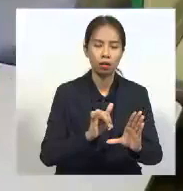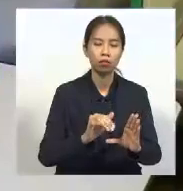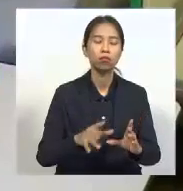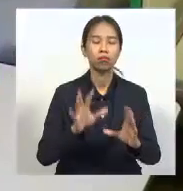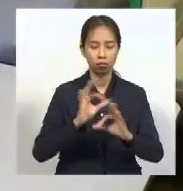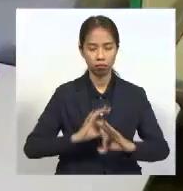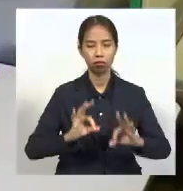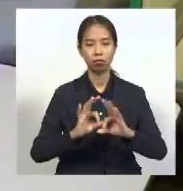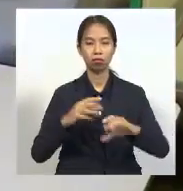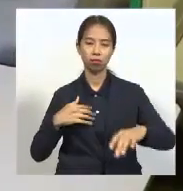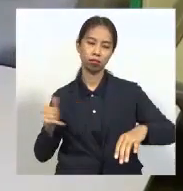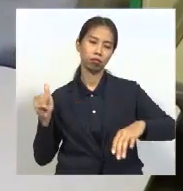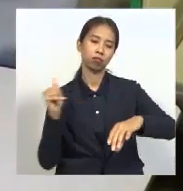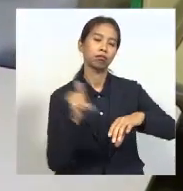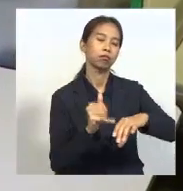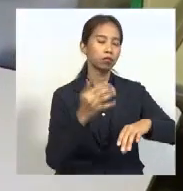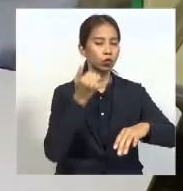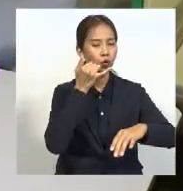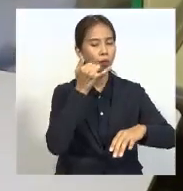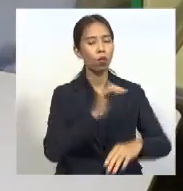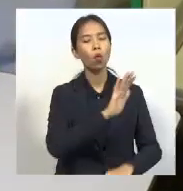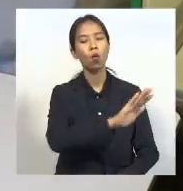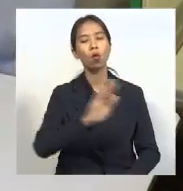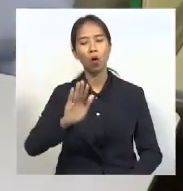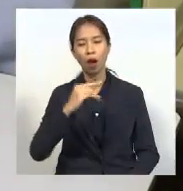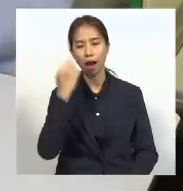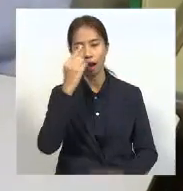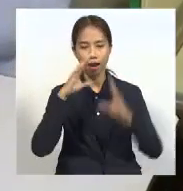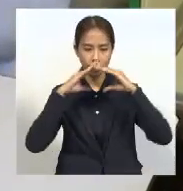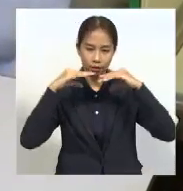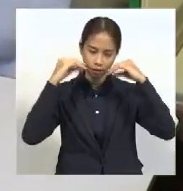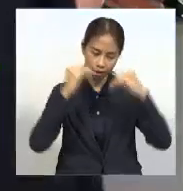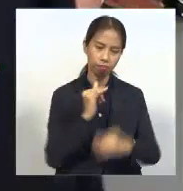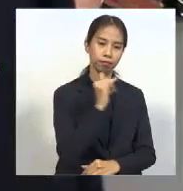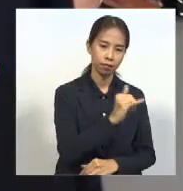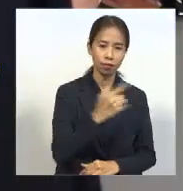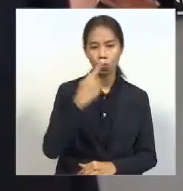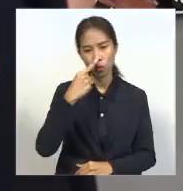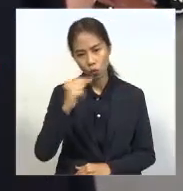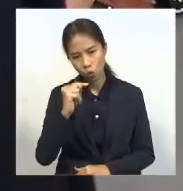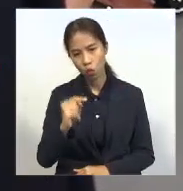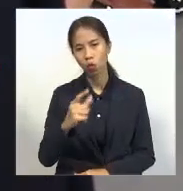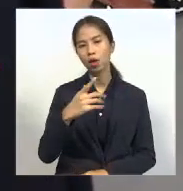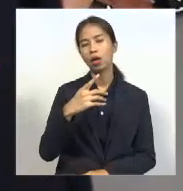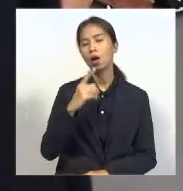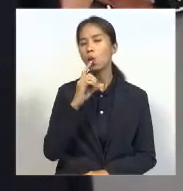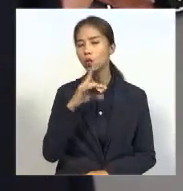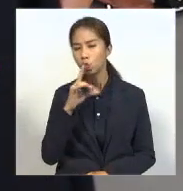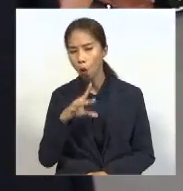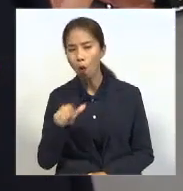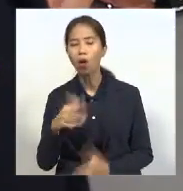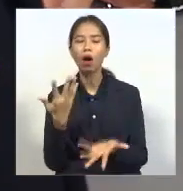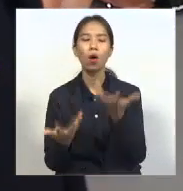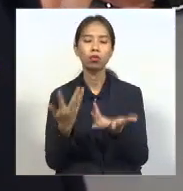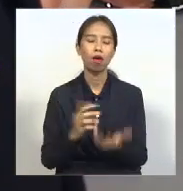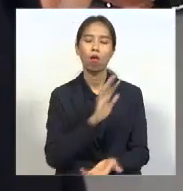ก็ให้ไปติดต่อยังเครือข่ายที่ใช้บริการโทรศัพท์ใครใช้ Dtac ก็ไป Dtac ใครใช้ทูก็ไปทูใครใช้ AIS ก็ไป AIS